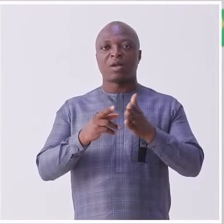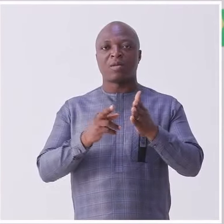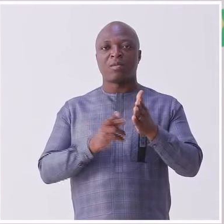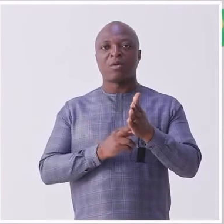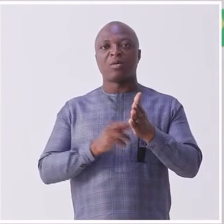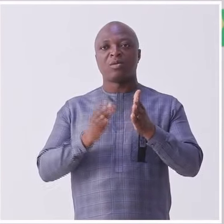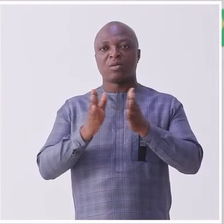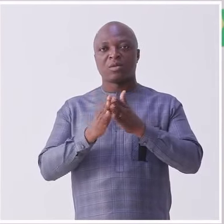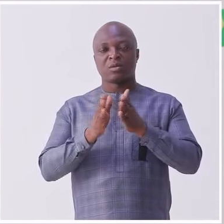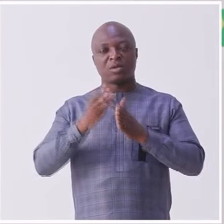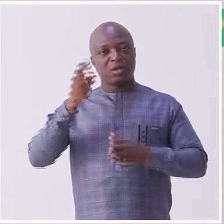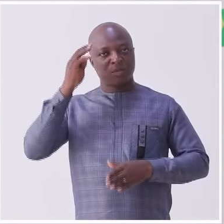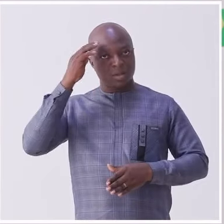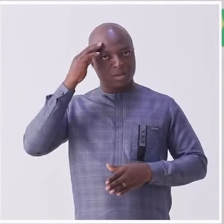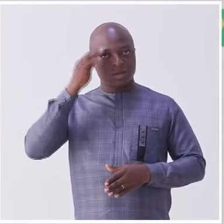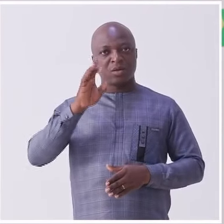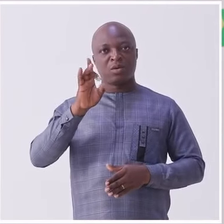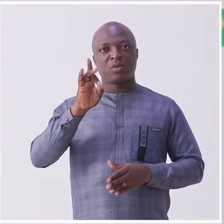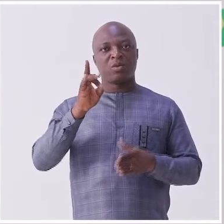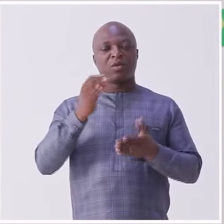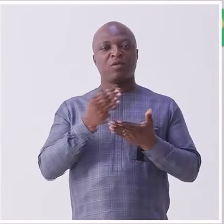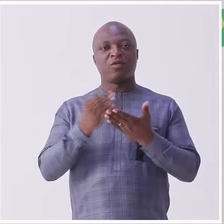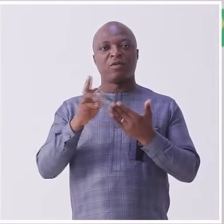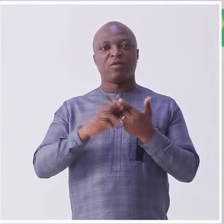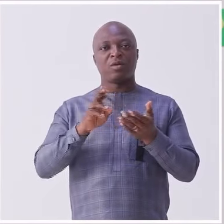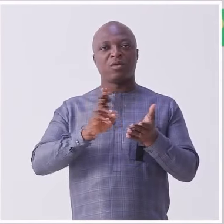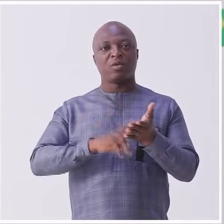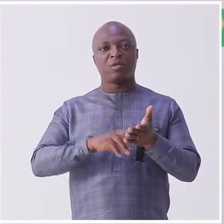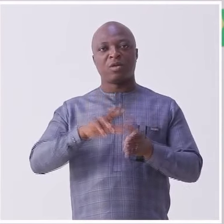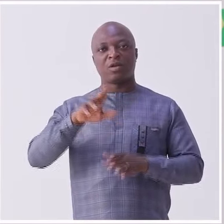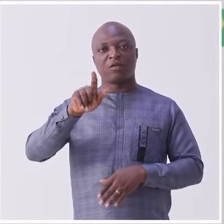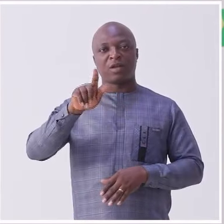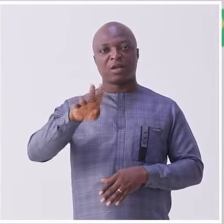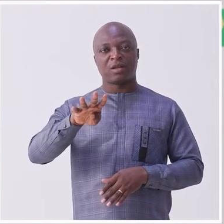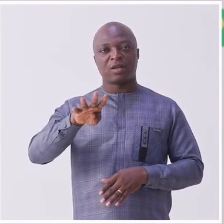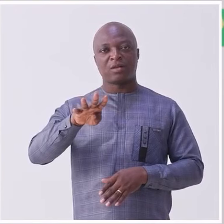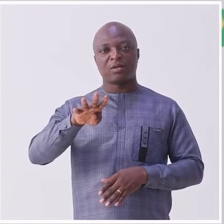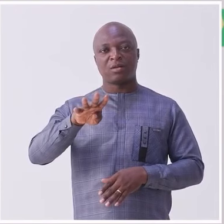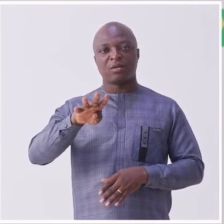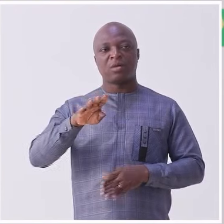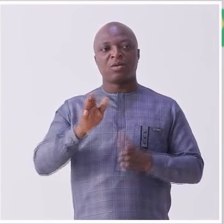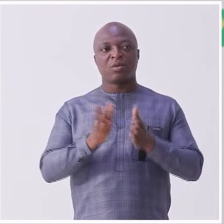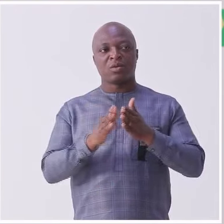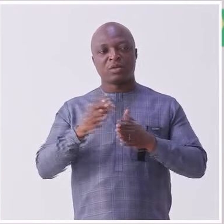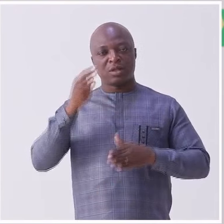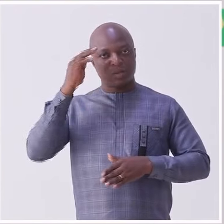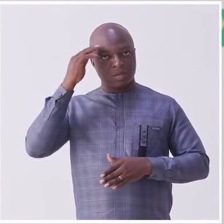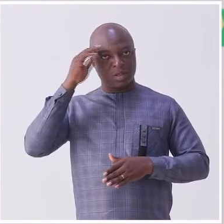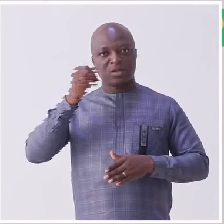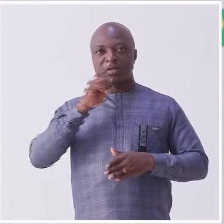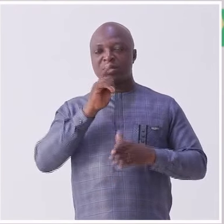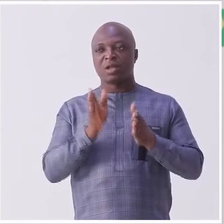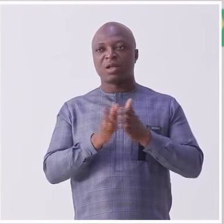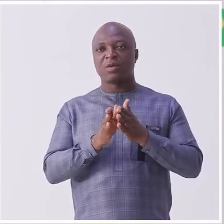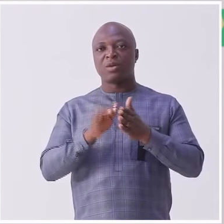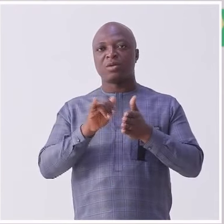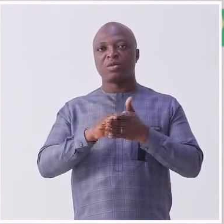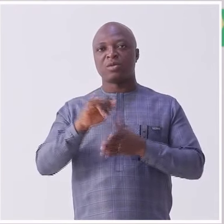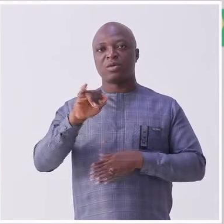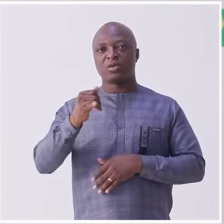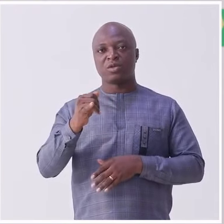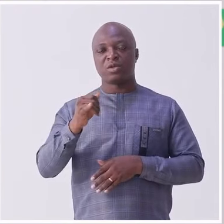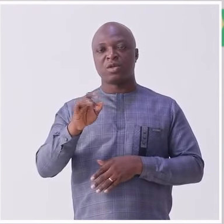du Conseil des ministres du 8 février 2024. Le Conseil des ministres s'est réuni ce